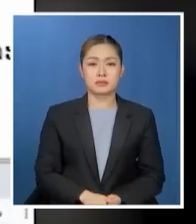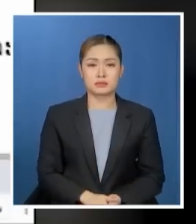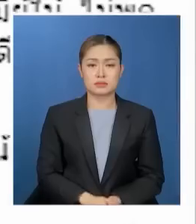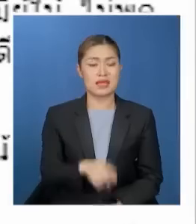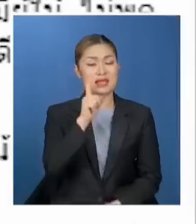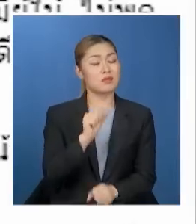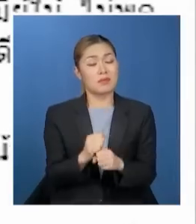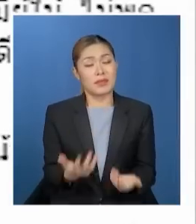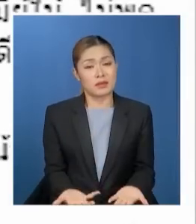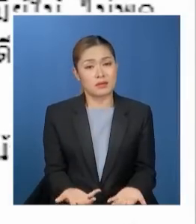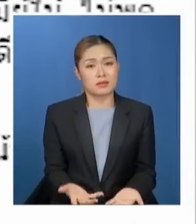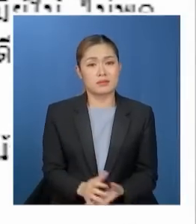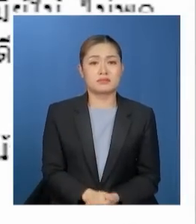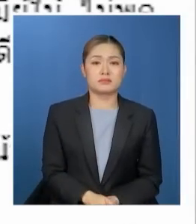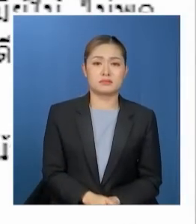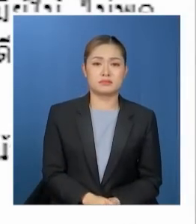คำถามคือจะทำอะไรได้ไหมฮะ